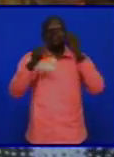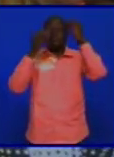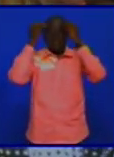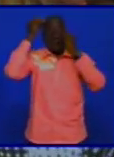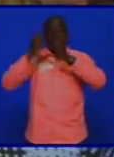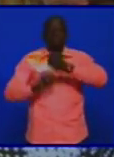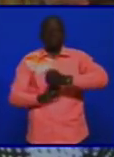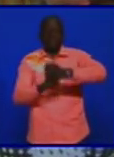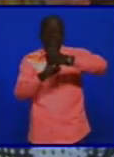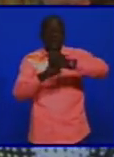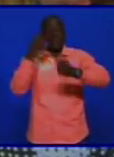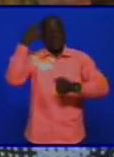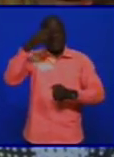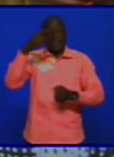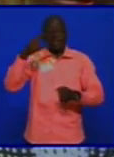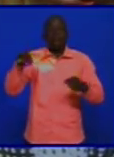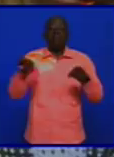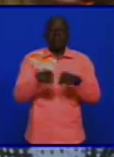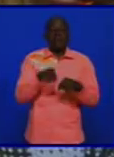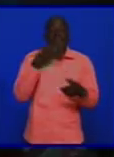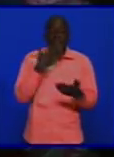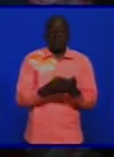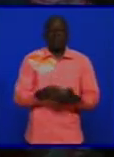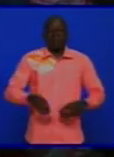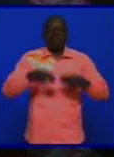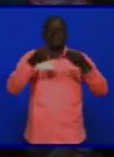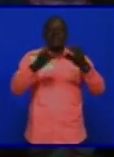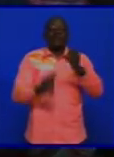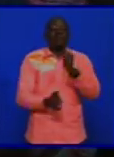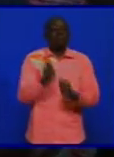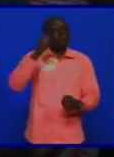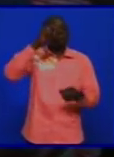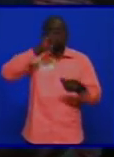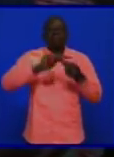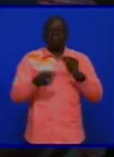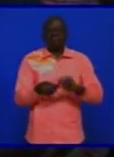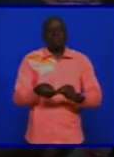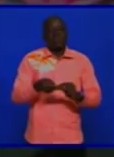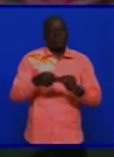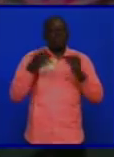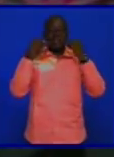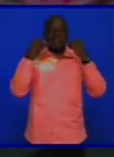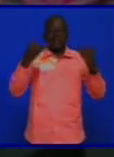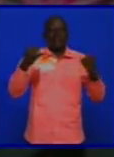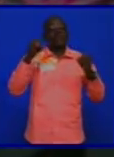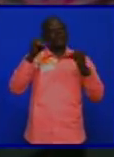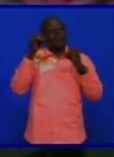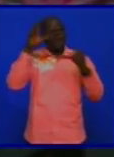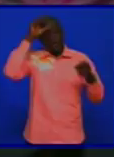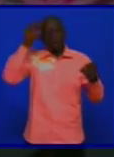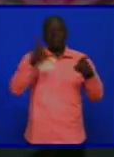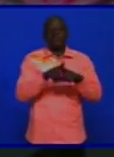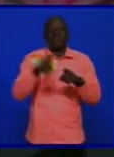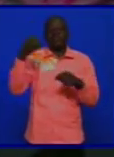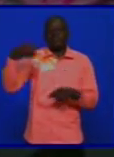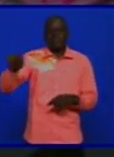Donc c'est l'occasion quand même aussi de donner le plus grand nombre d'informations à nos concitoyens de l'Est. Nous avons donné les informations